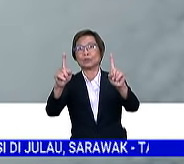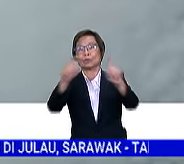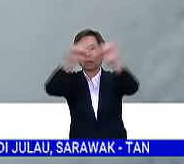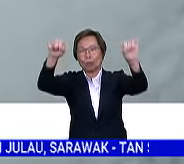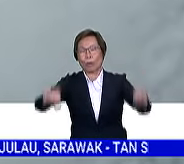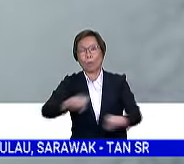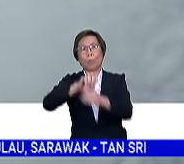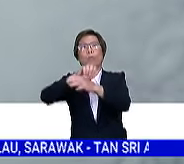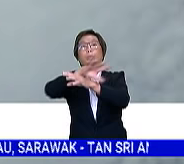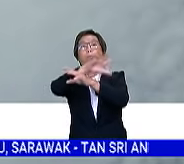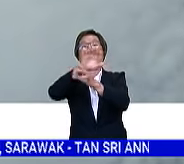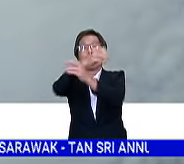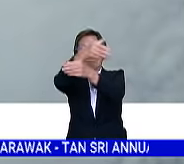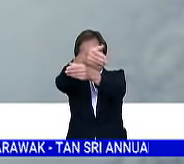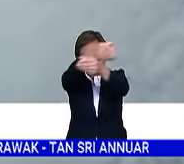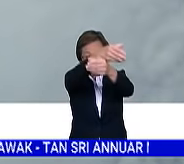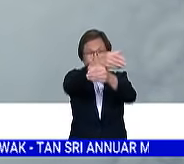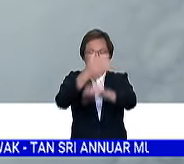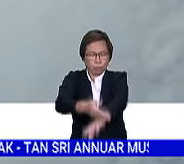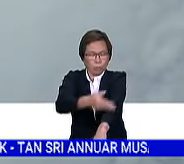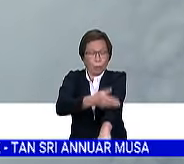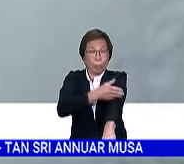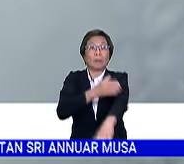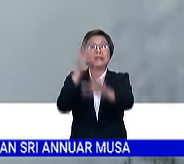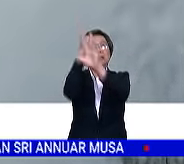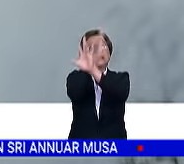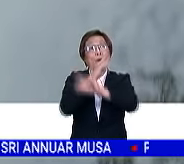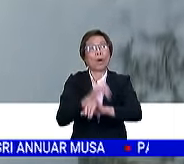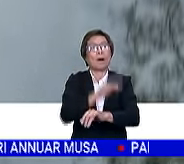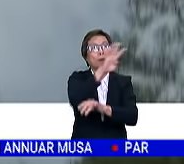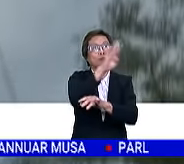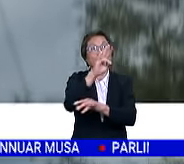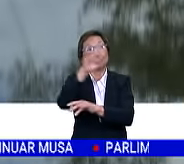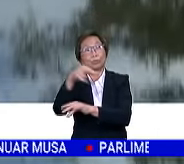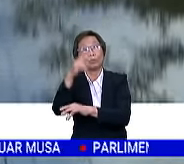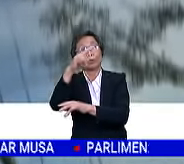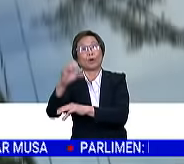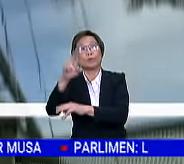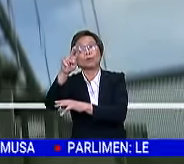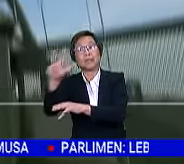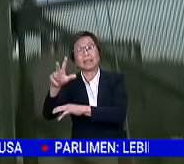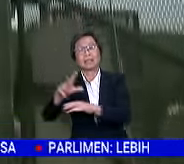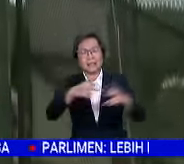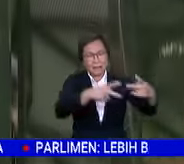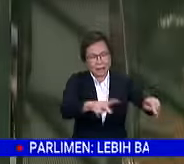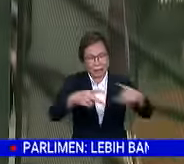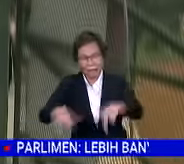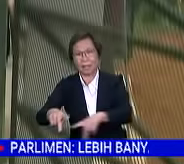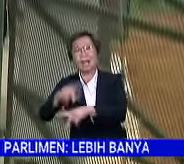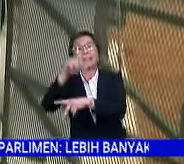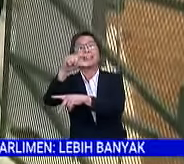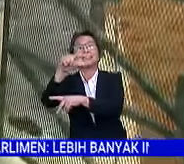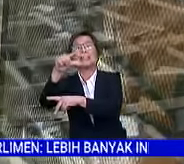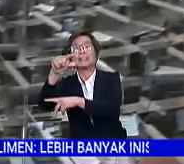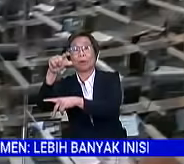stesen pemancar telah dinaik taraf di Sarawak. Selain itu, 47,223 premis tersedia gentian optik